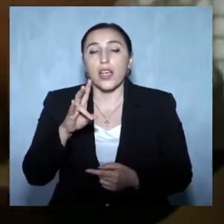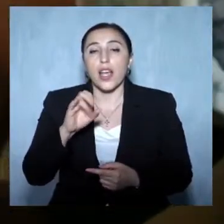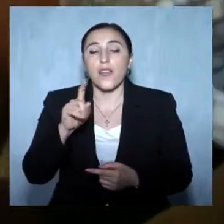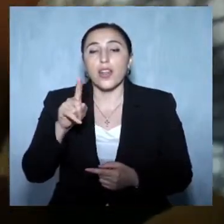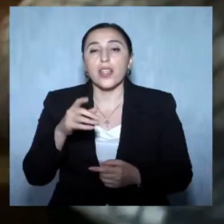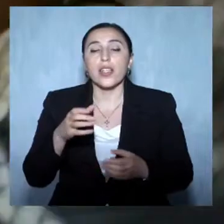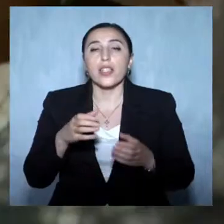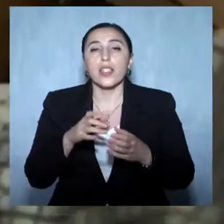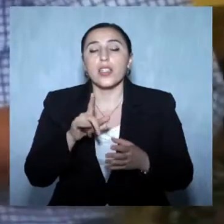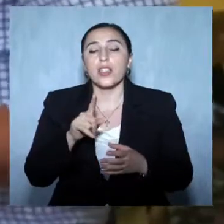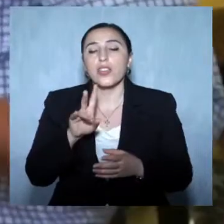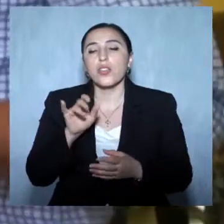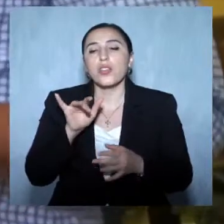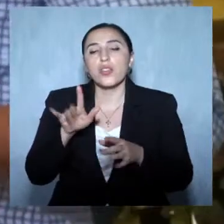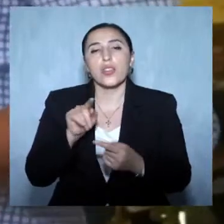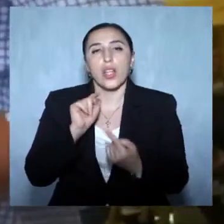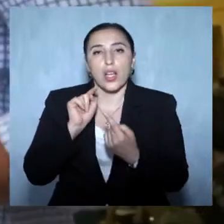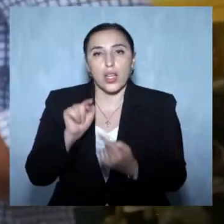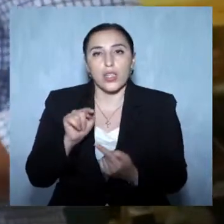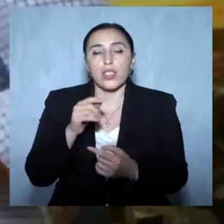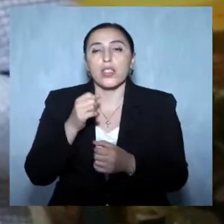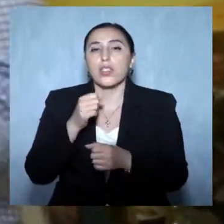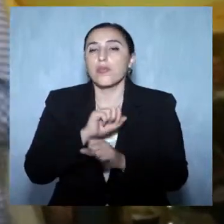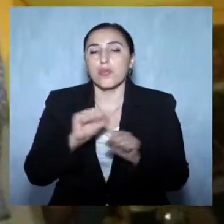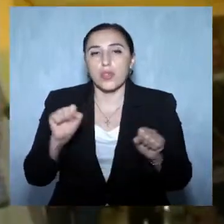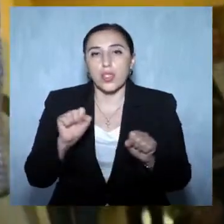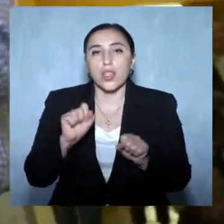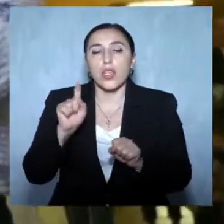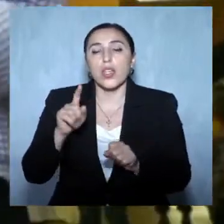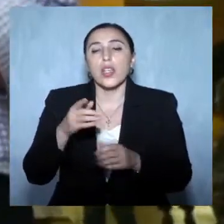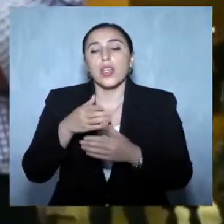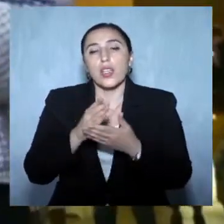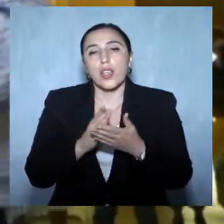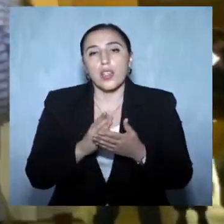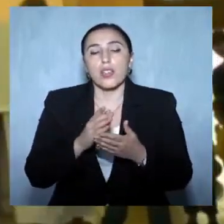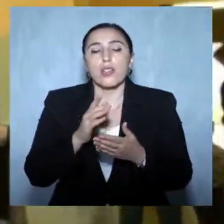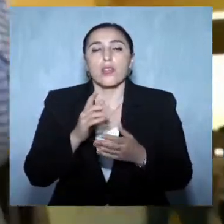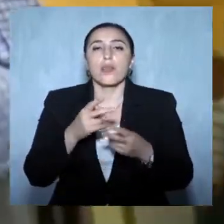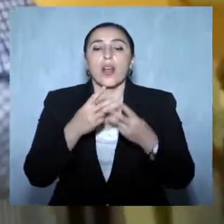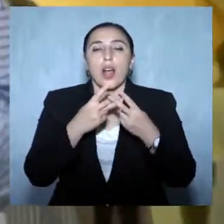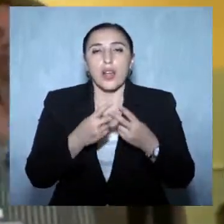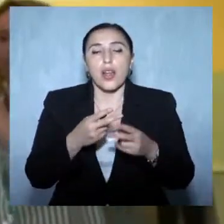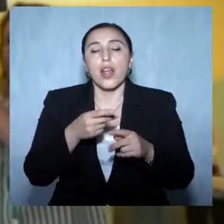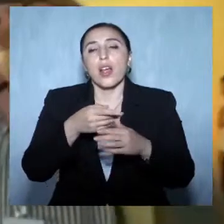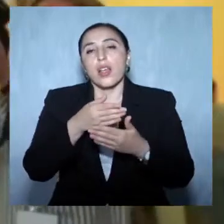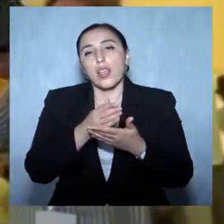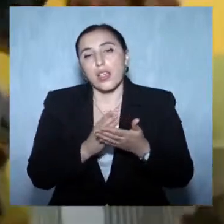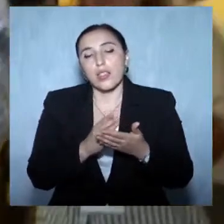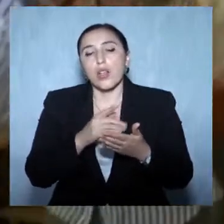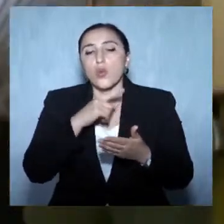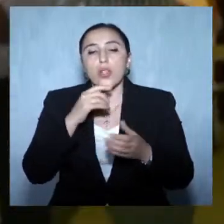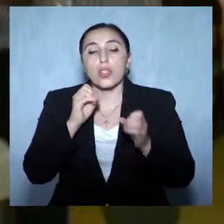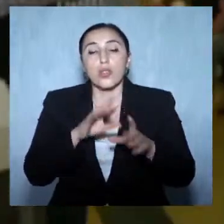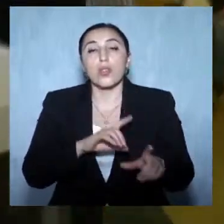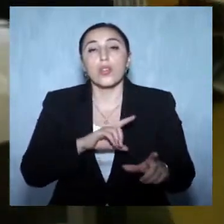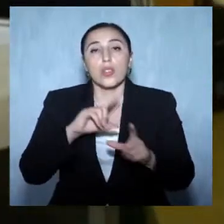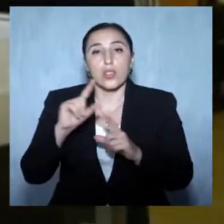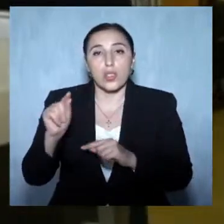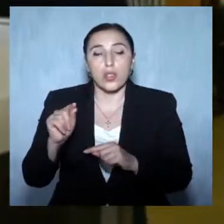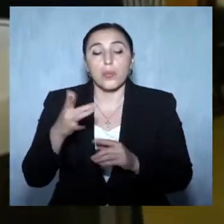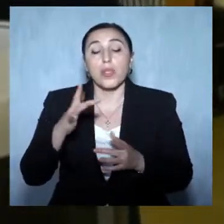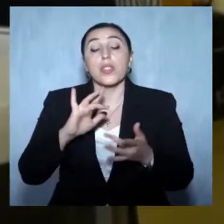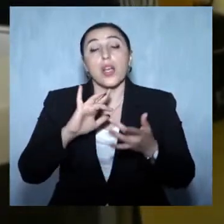արկերված են Հուսաստանում, նրա աջակիցների մի մասը կալանավորված եսկնուս մասն էլ ստիպված այղել մեկնել Հուսաստանից, ամեն դեպքում